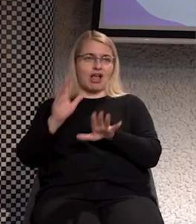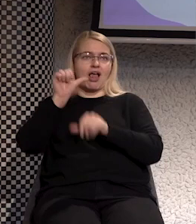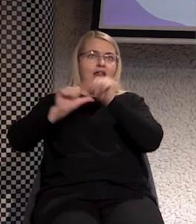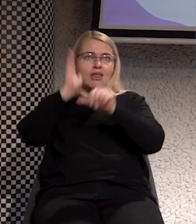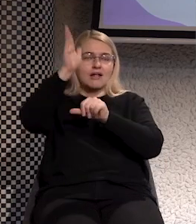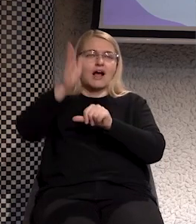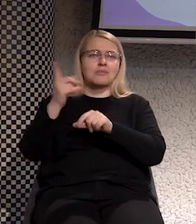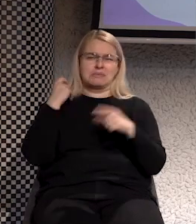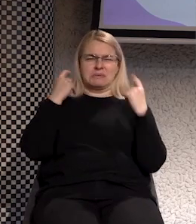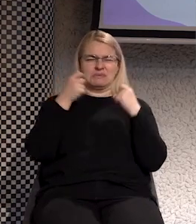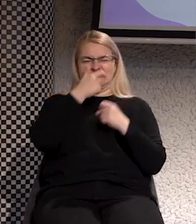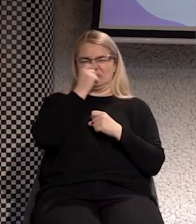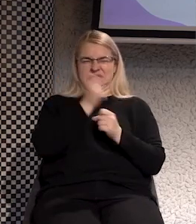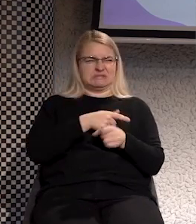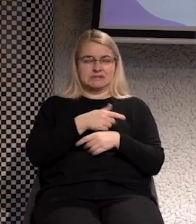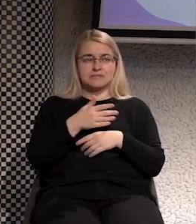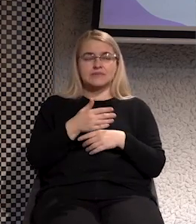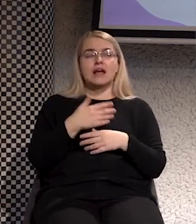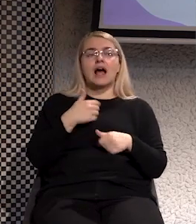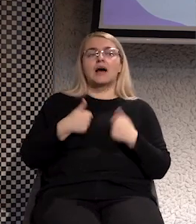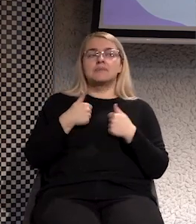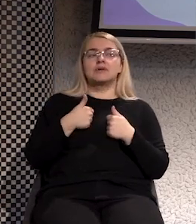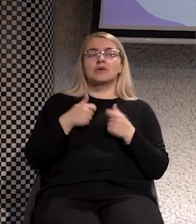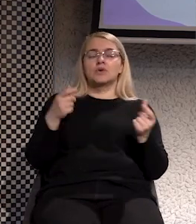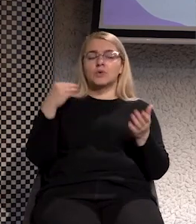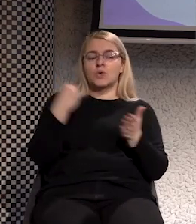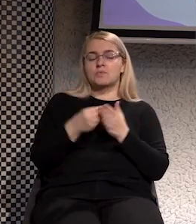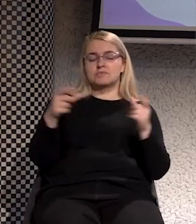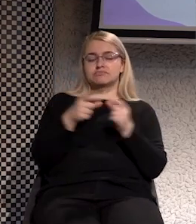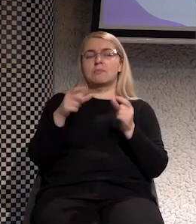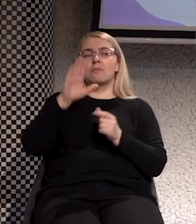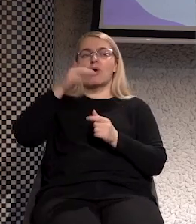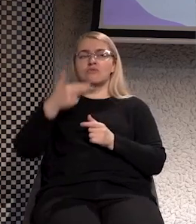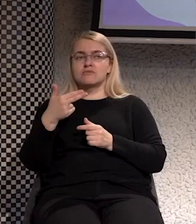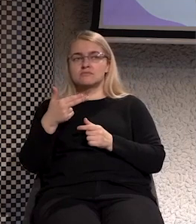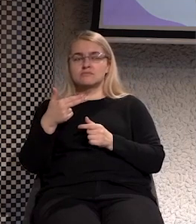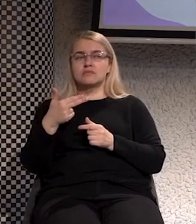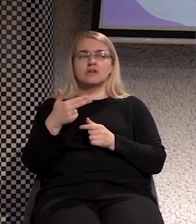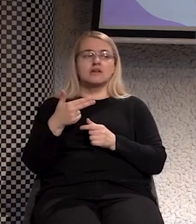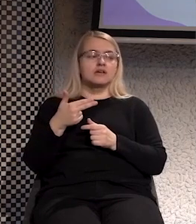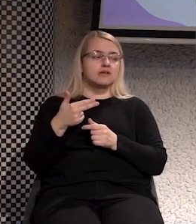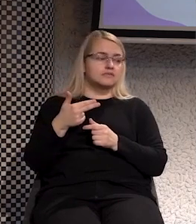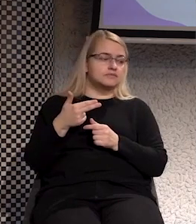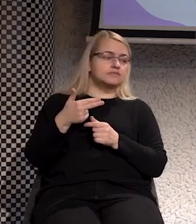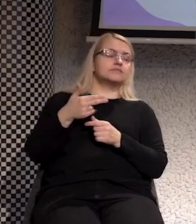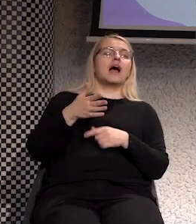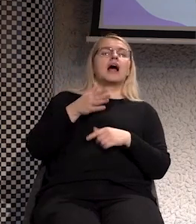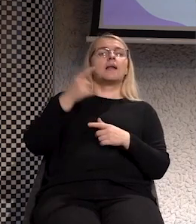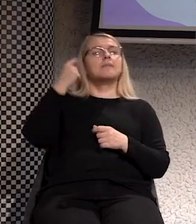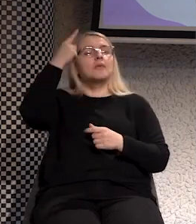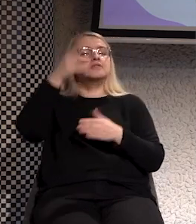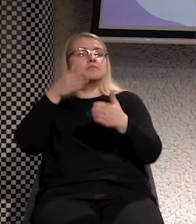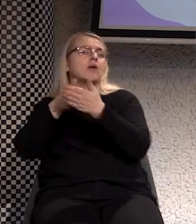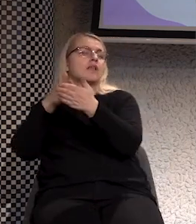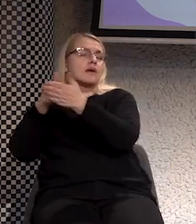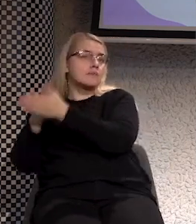wpadli na pomysł tego, żeby po prostu kupować sobie gdzieś bony. No ale pomysł został przyblokowany, no bo dziewczynki chciały inaczej, więc ja odpowiadam w